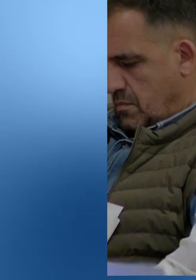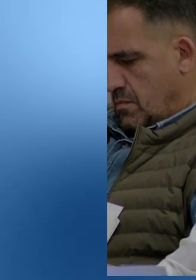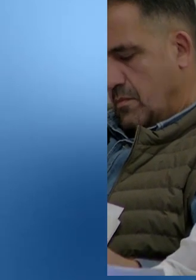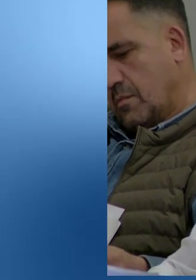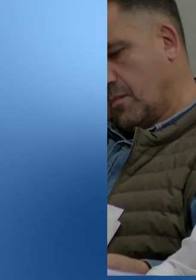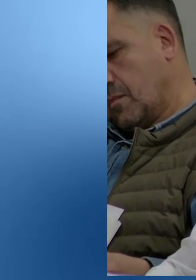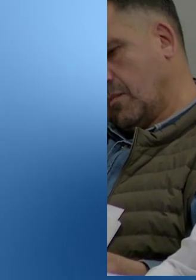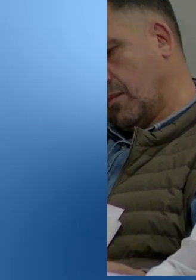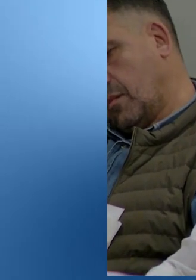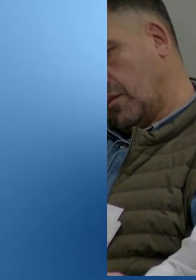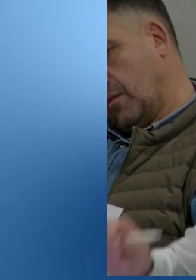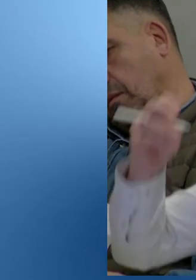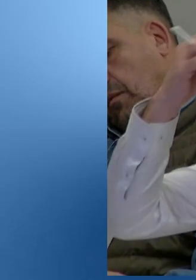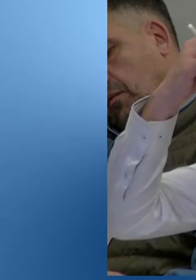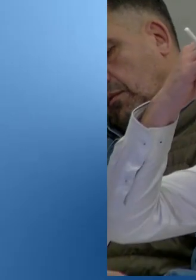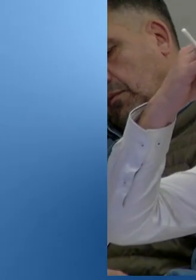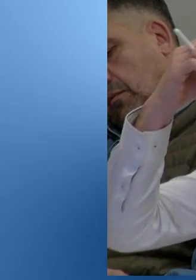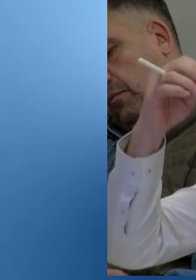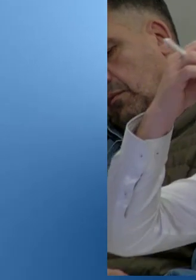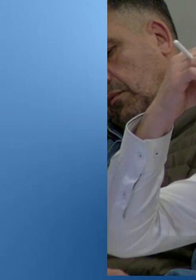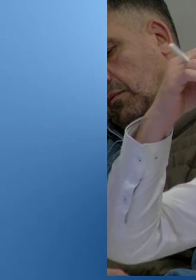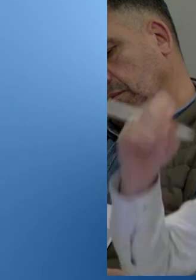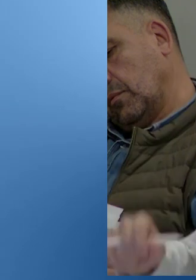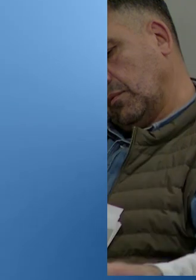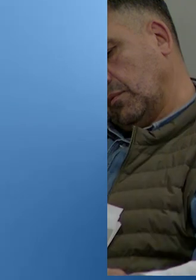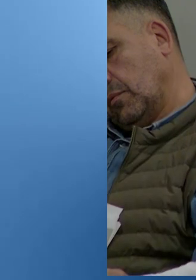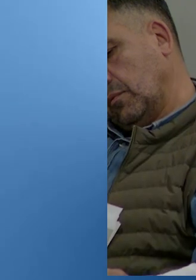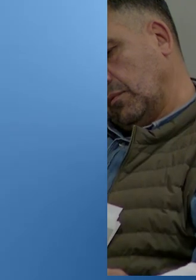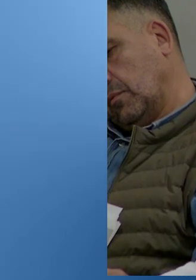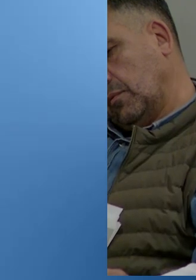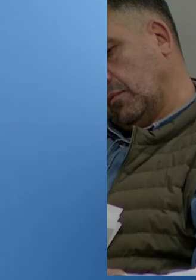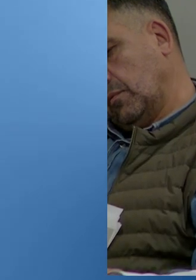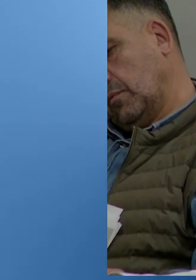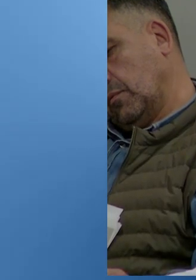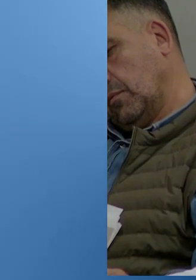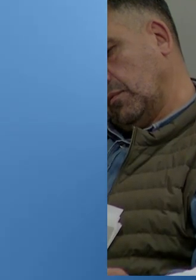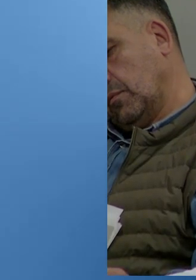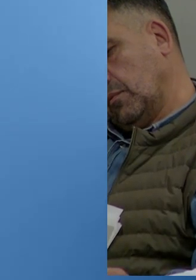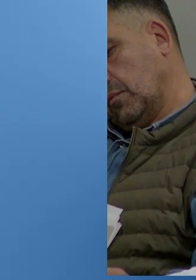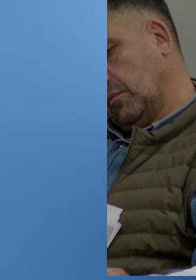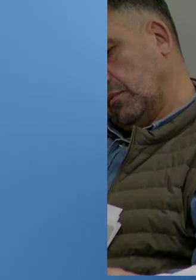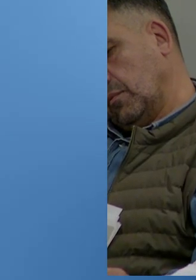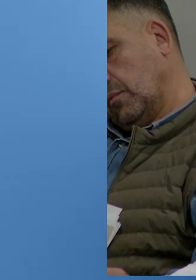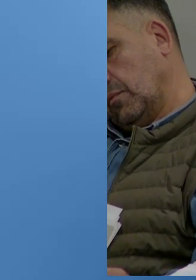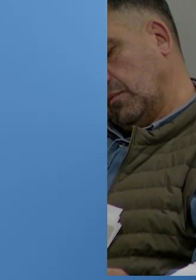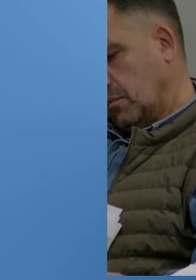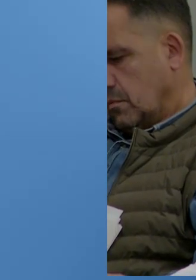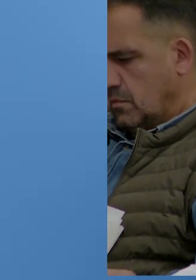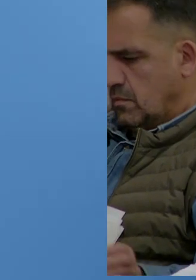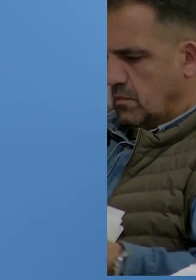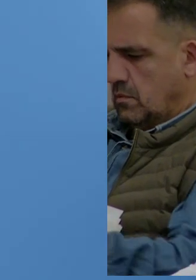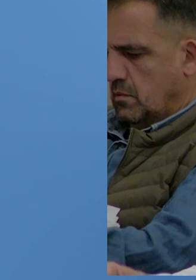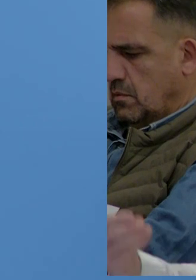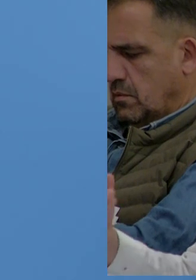derrière euh alors juste mon intervention était quand même pour revenir comme je l'ai j'étais intervenu la dernière fois pour les